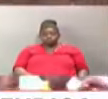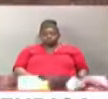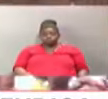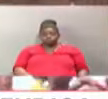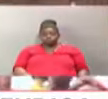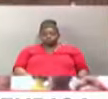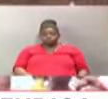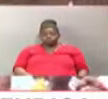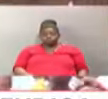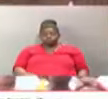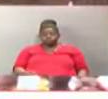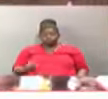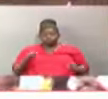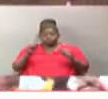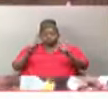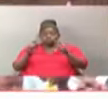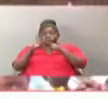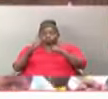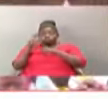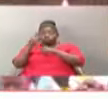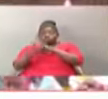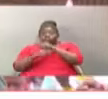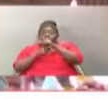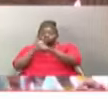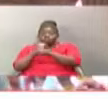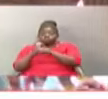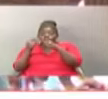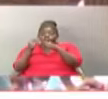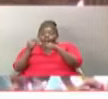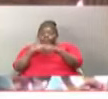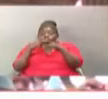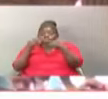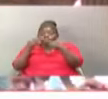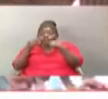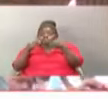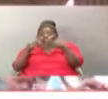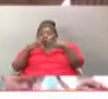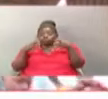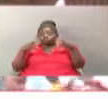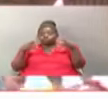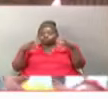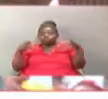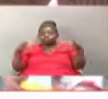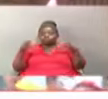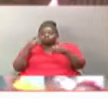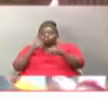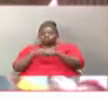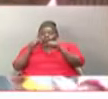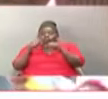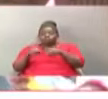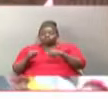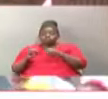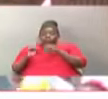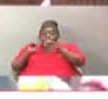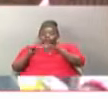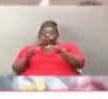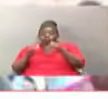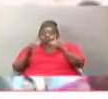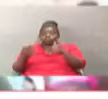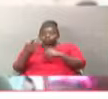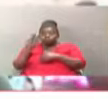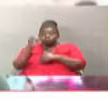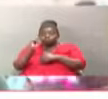Kino ntandikwa butandisi buli mwaka gwa kubiri naye tuwagala kigende nga kikola ki. Twakatuuka ekiseera nga tusobola okukuŋŋaana abaana